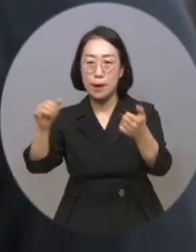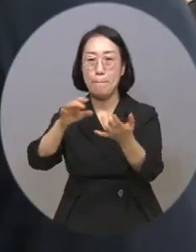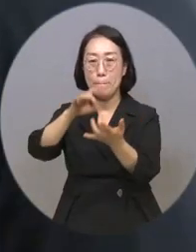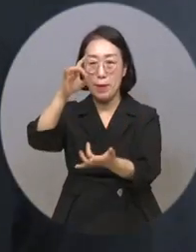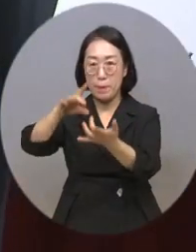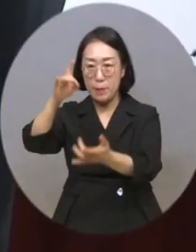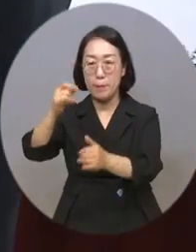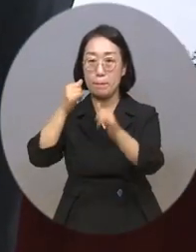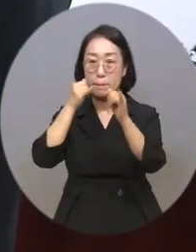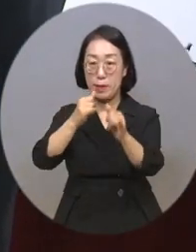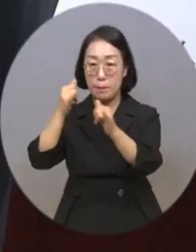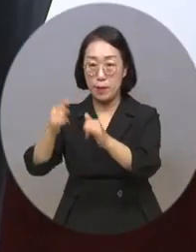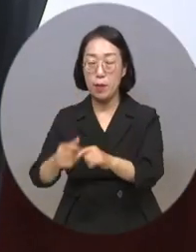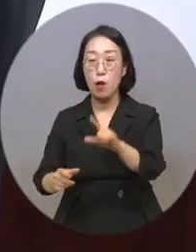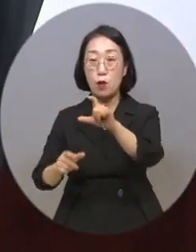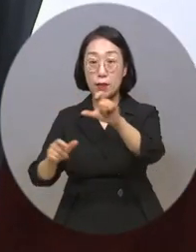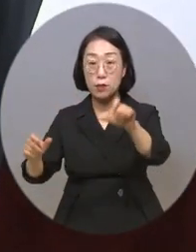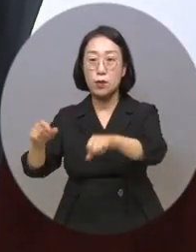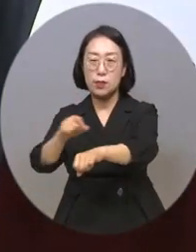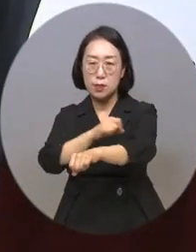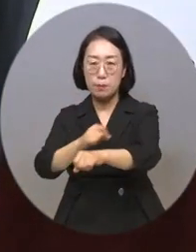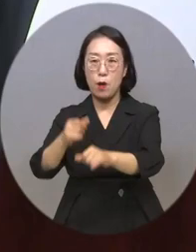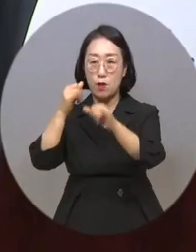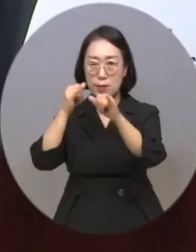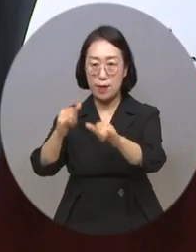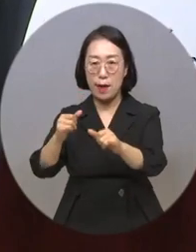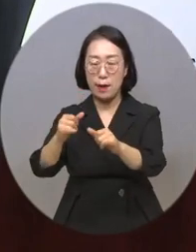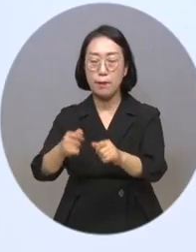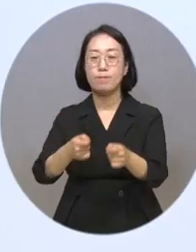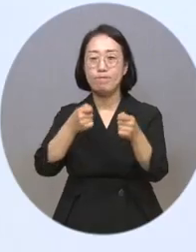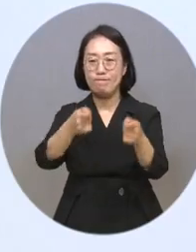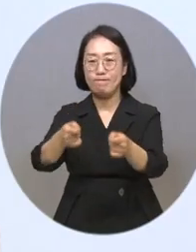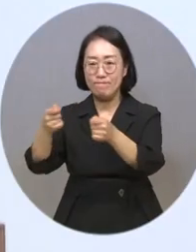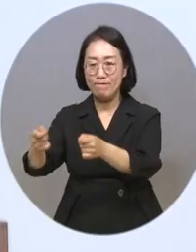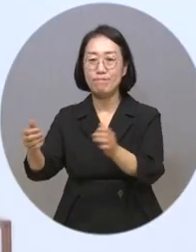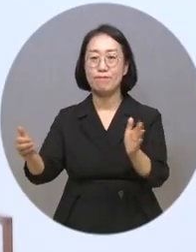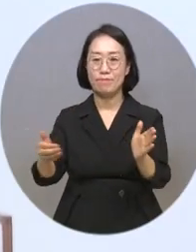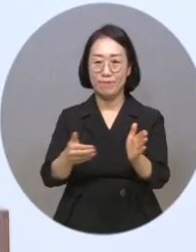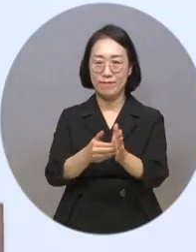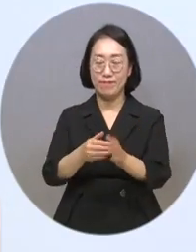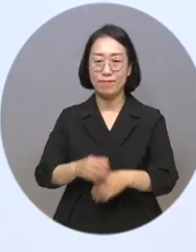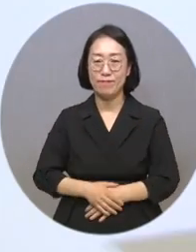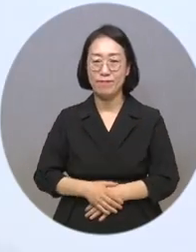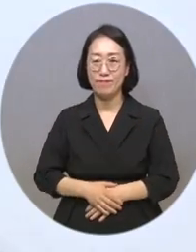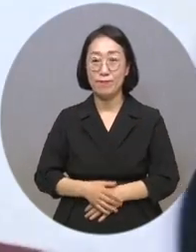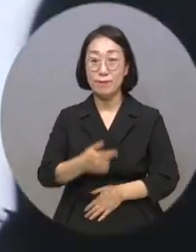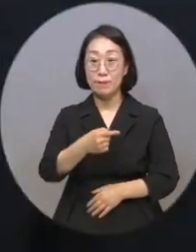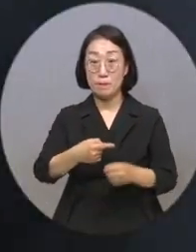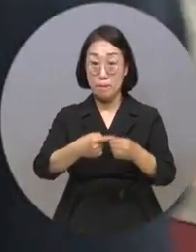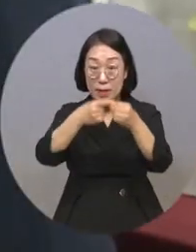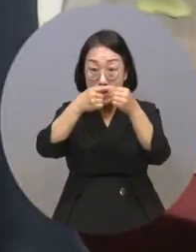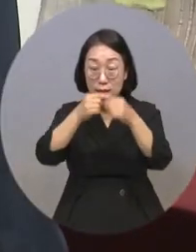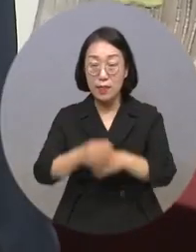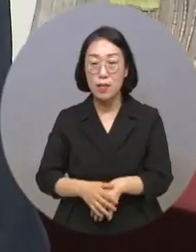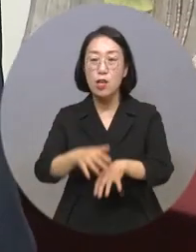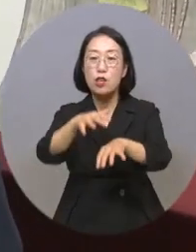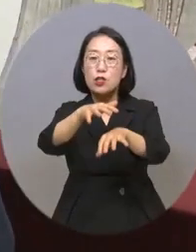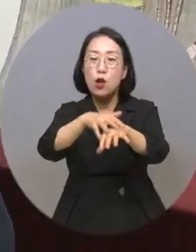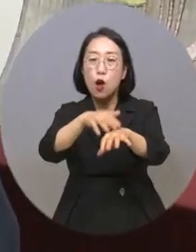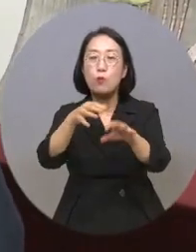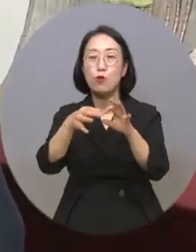입상작품과 15점의 특별상 작품을 시상했습니다. 대상은 섬유 분야에